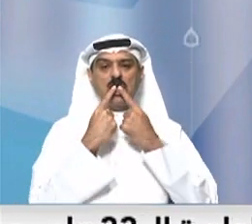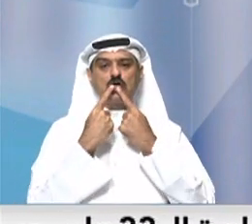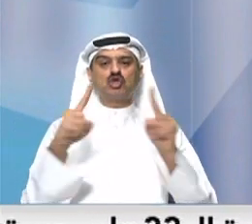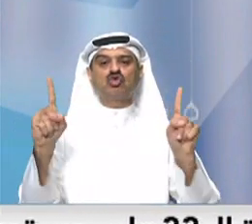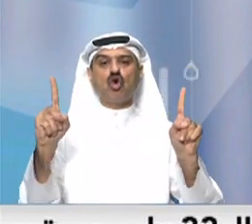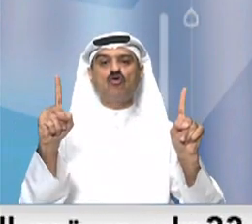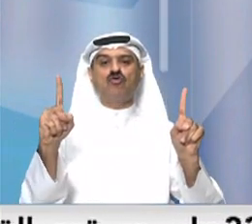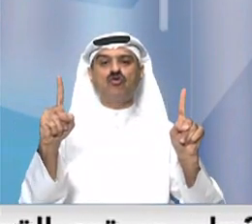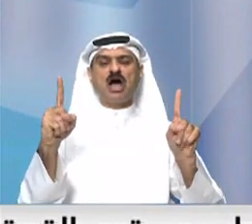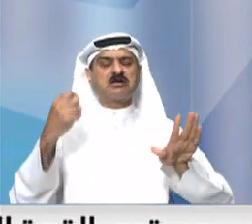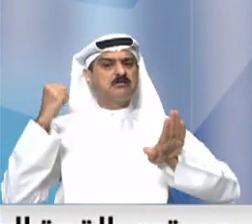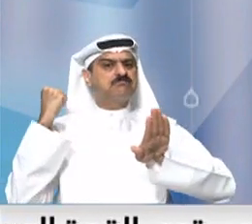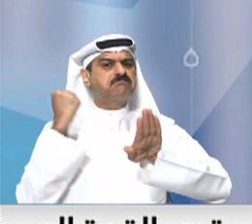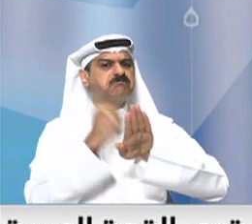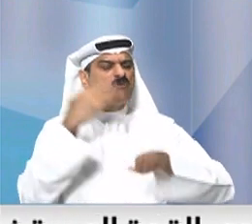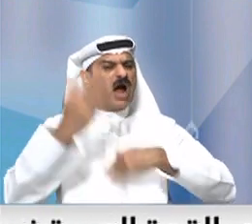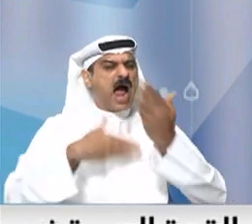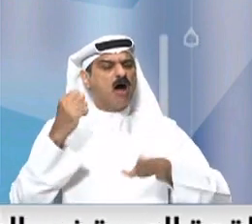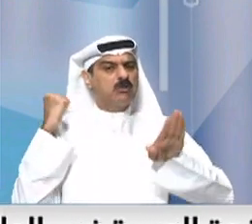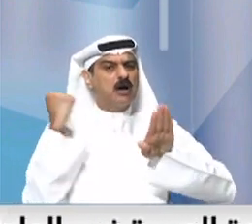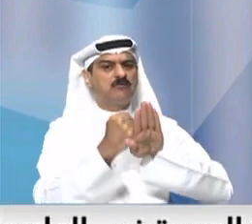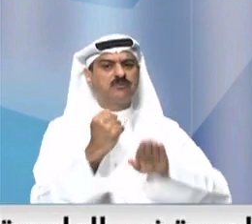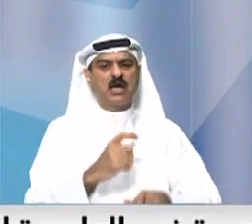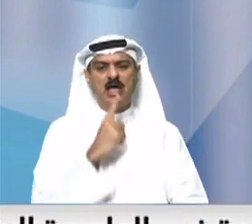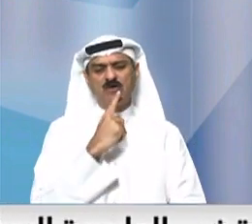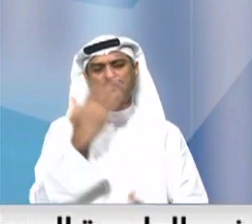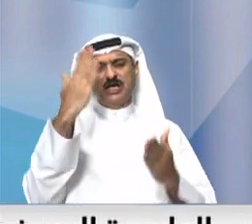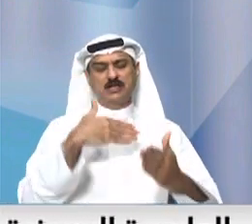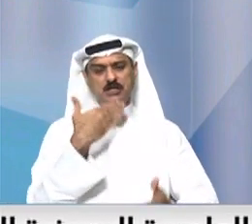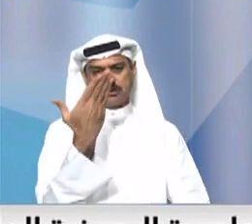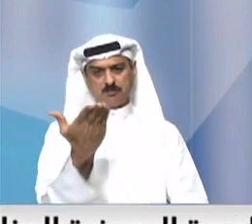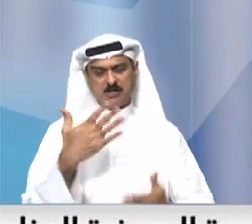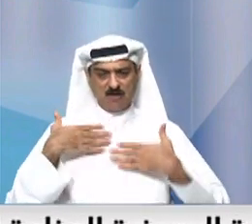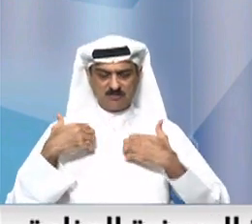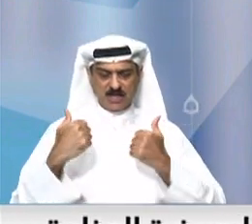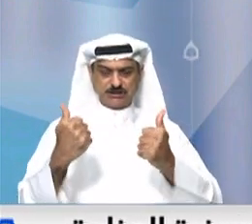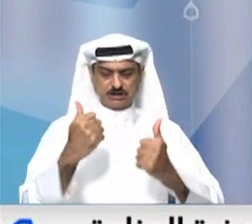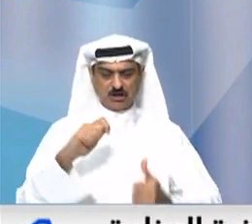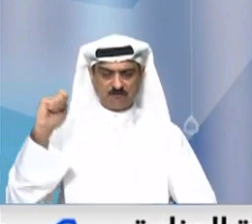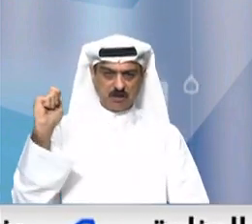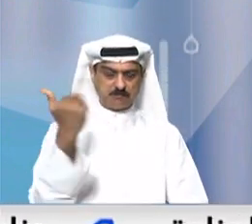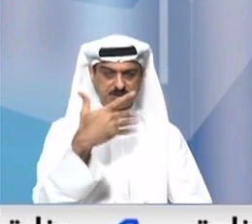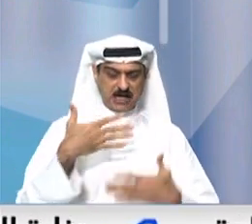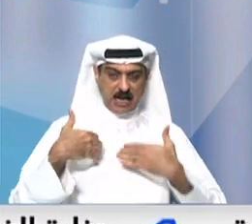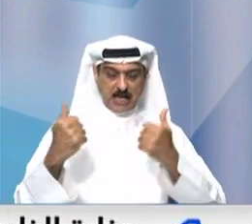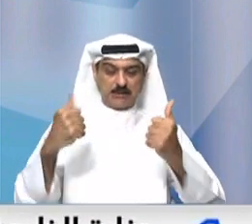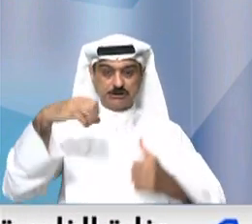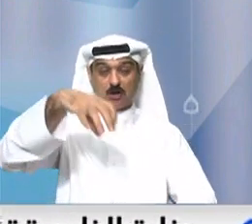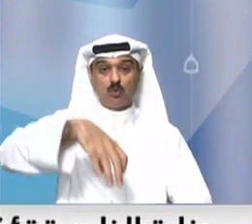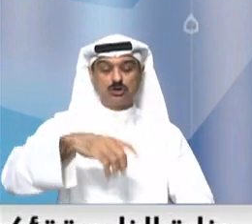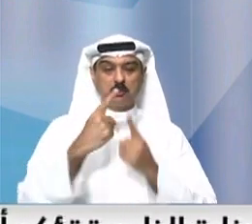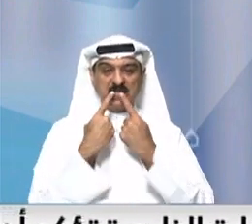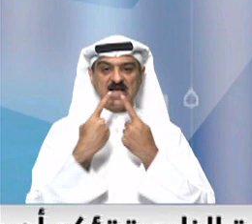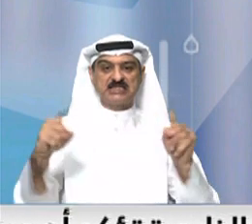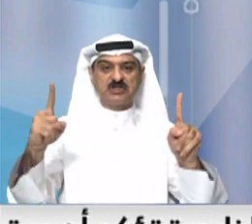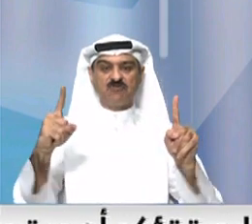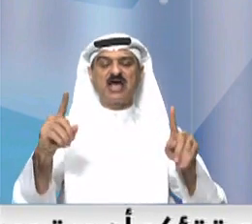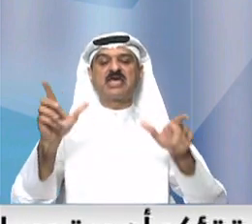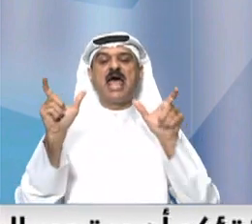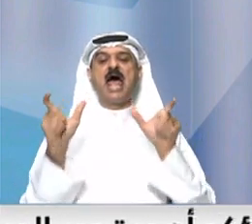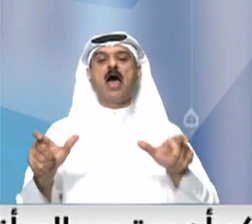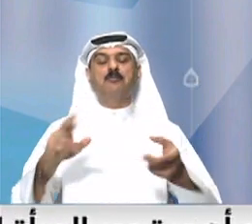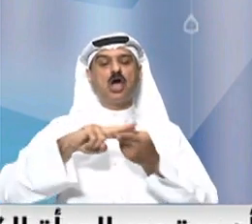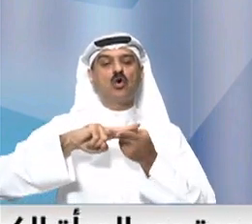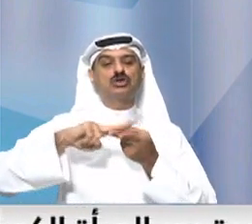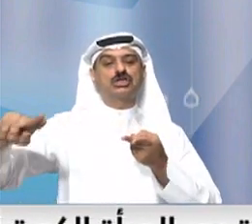الصديقة روبرت فيكو، وتتمنى له الشفاء العاجل ولجمهورية سلوفاكيا الأمن والاستقرار.